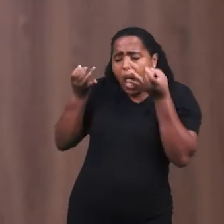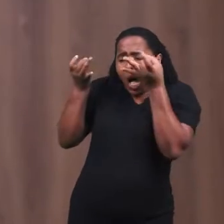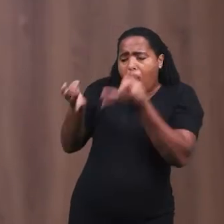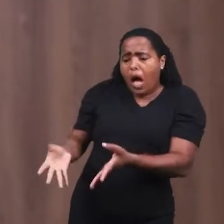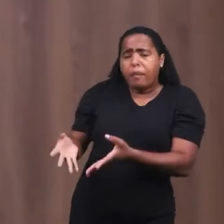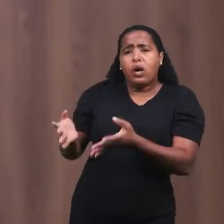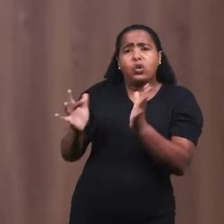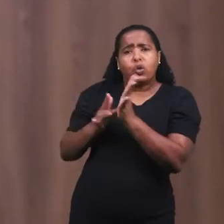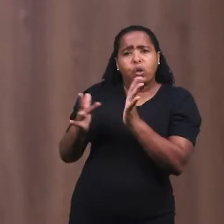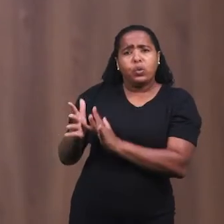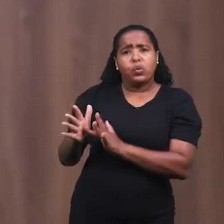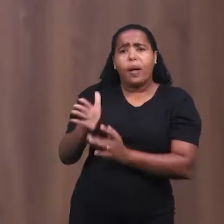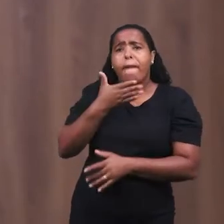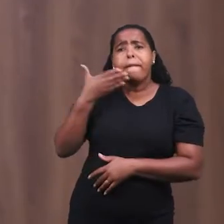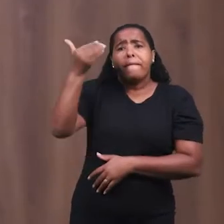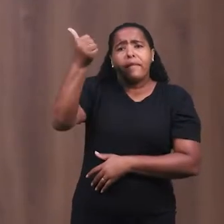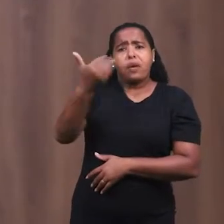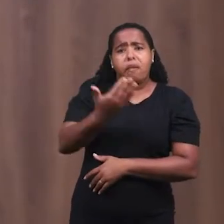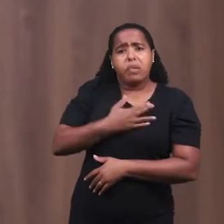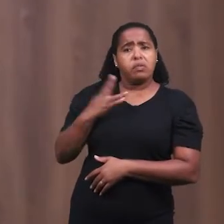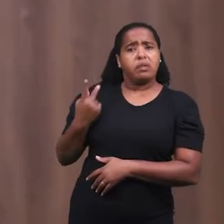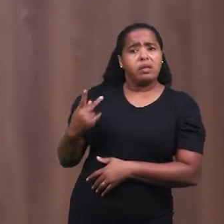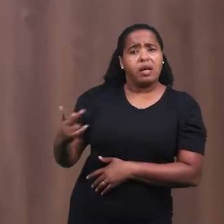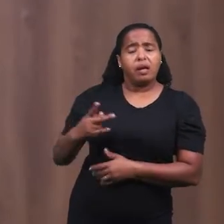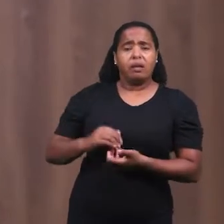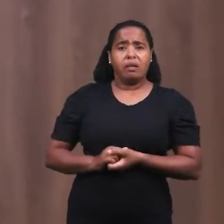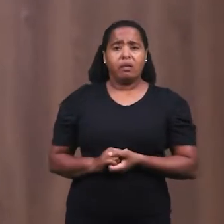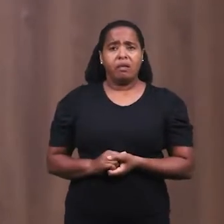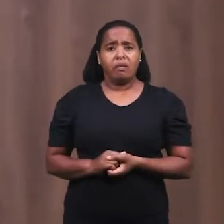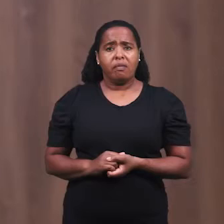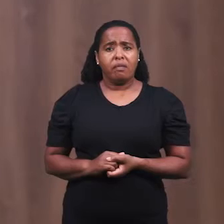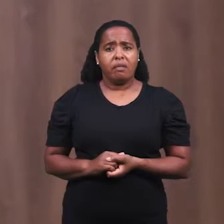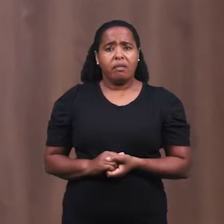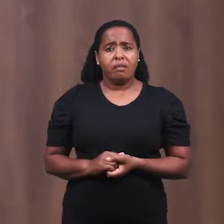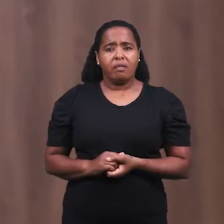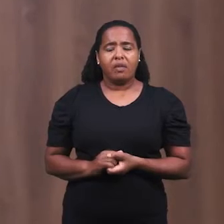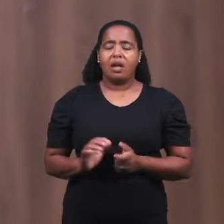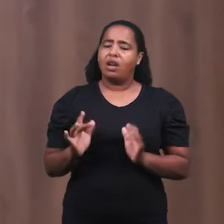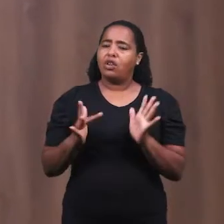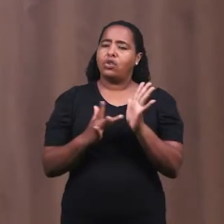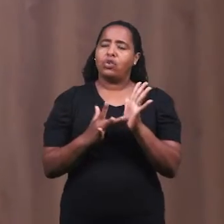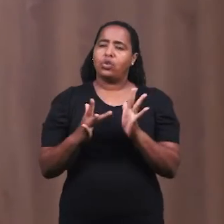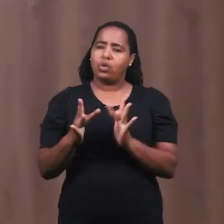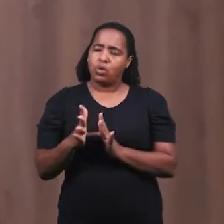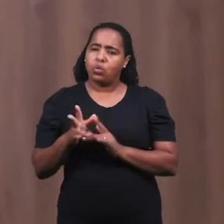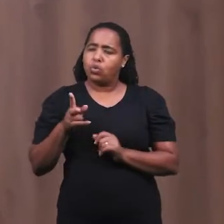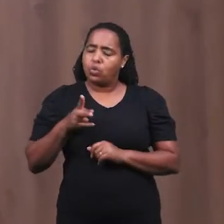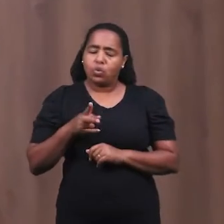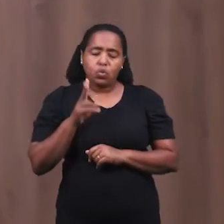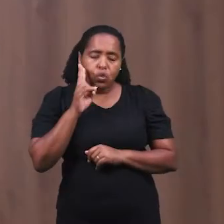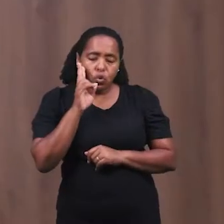твои, я друг твой. И несмотря на то, что Иуда сделал,